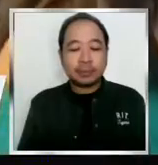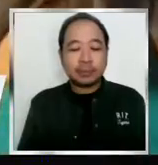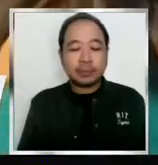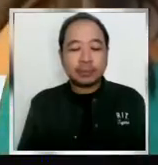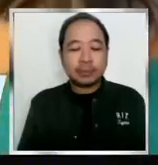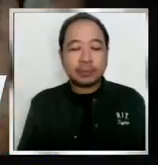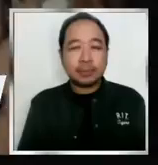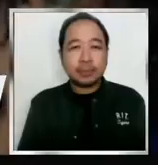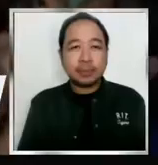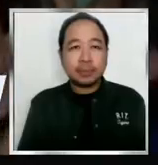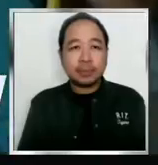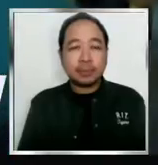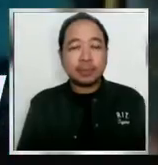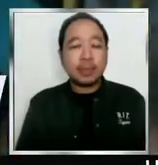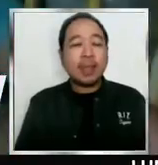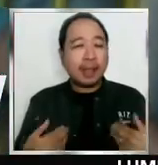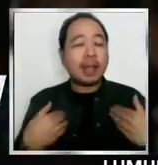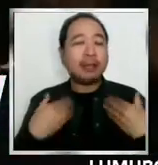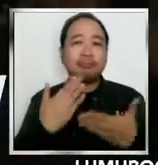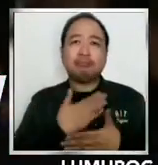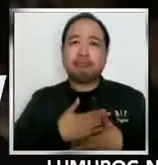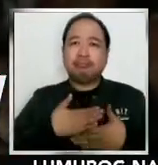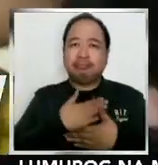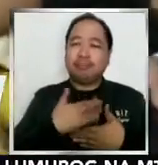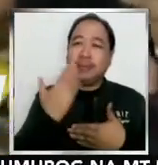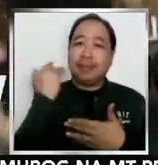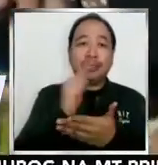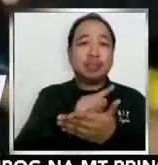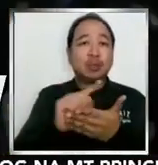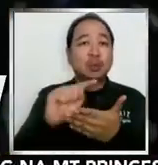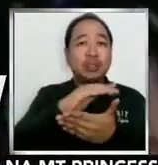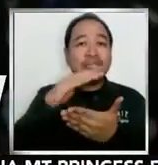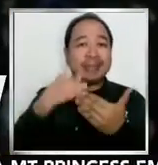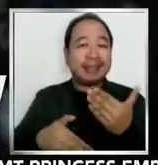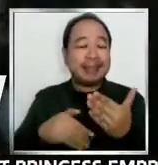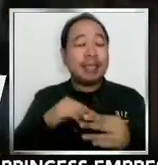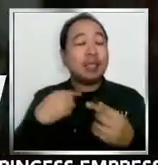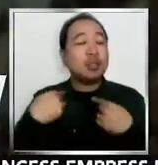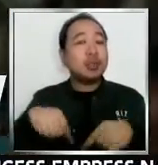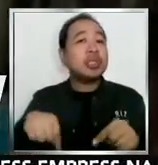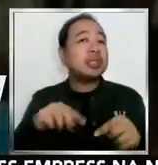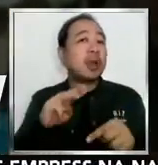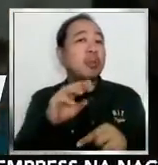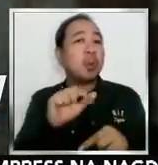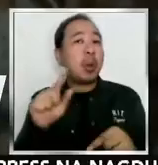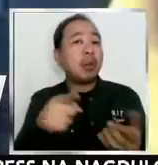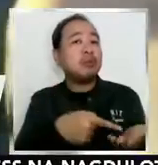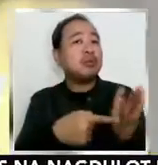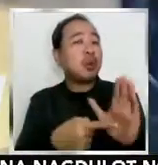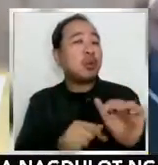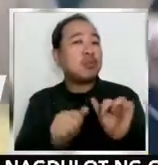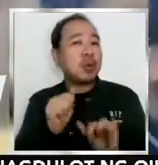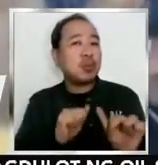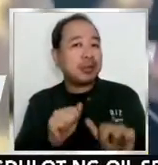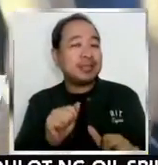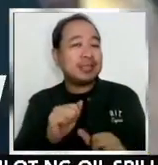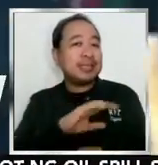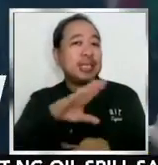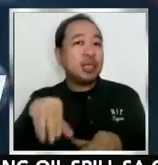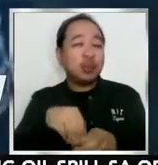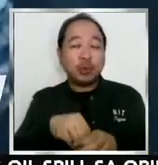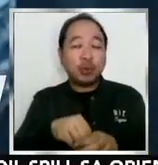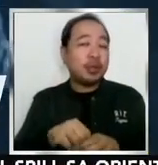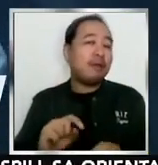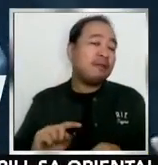Napuno ng saya ang weekend ng ating mga kapusong Kapampangan sa Kapuso Mall Show kasamang ilan sa cast ng nangungunang mythical primetime